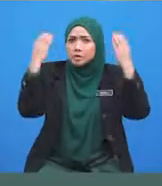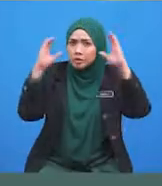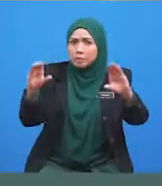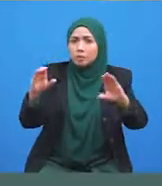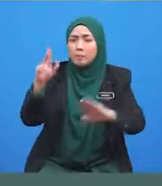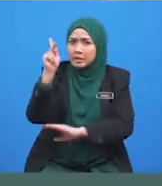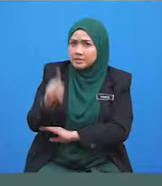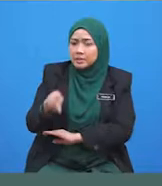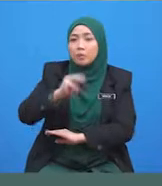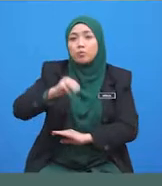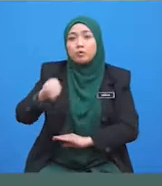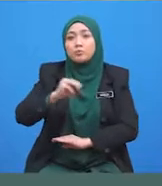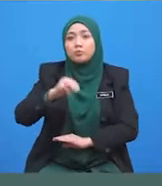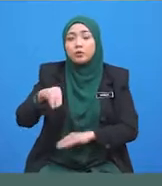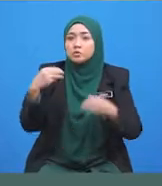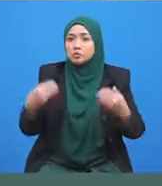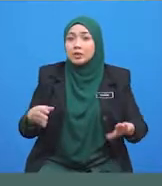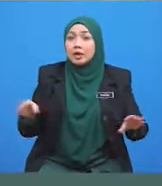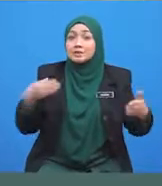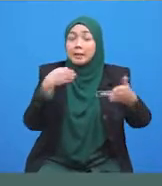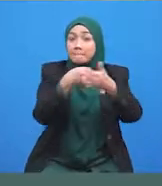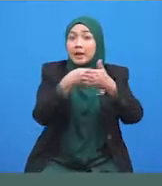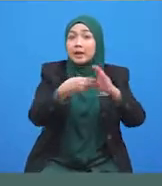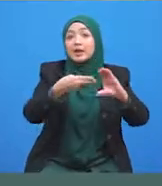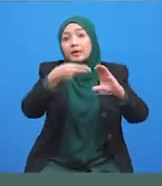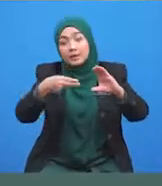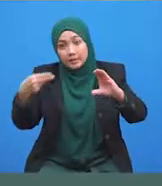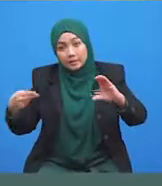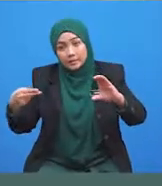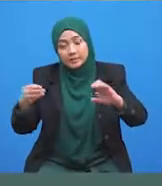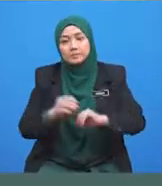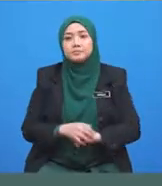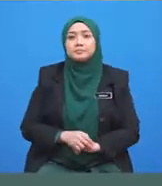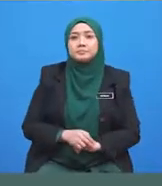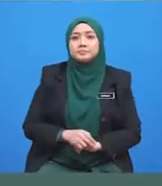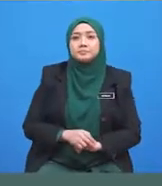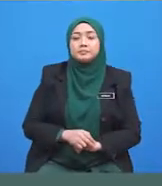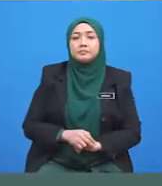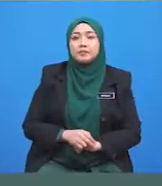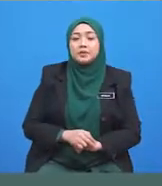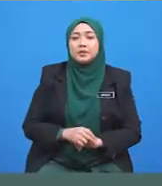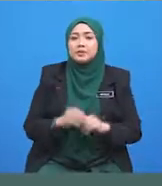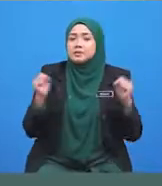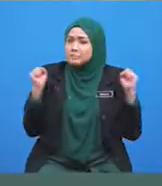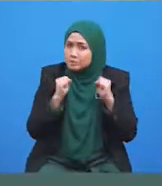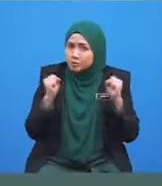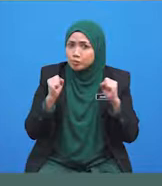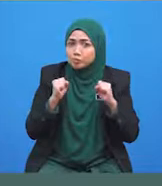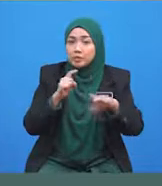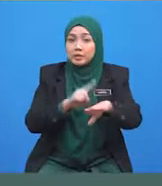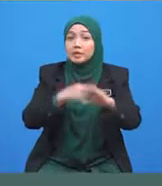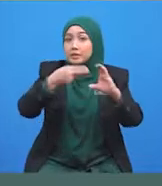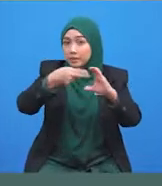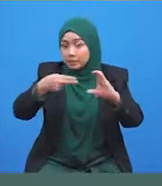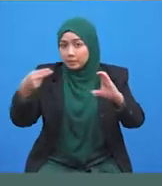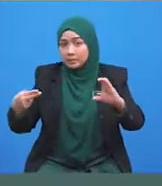pasti, murid-murid sudah sampai ke Cameron Highland, bukan? Ya, sangat sejuk di sana. Apa